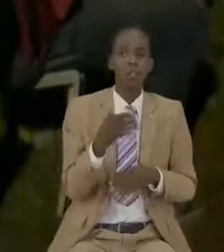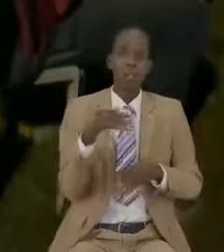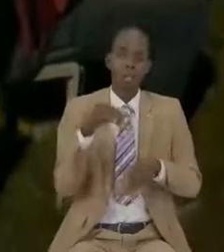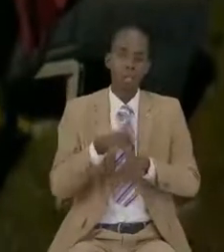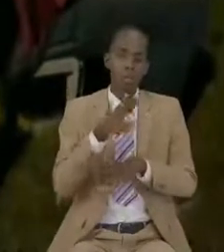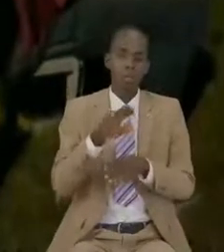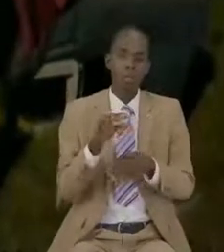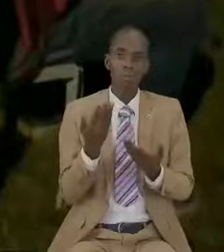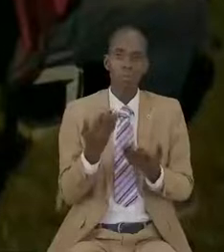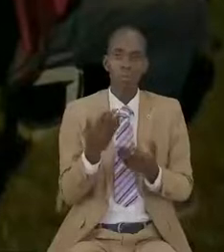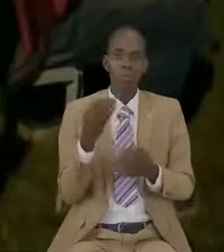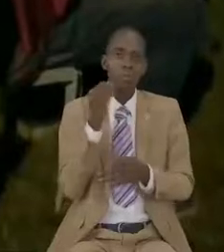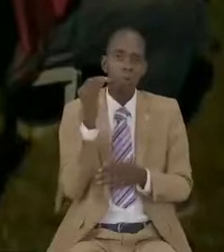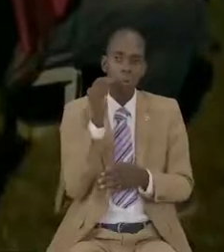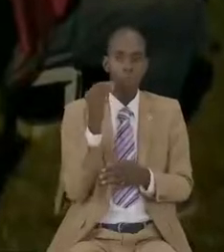Impliquons-nous